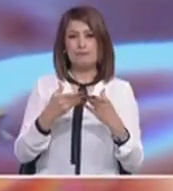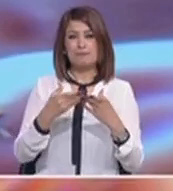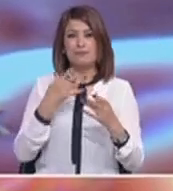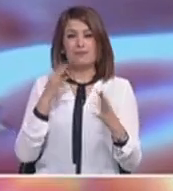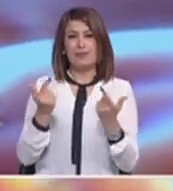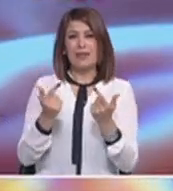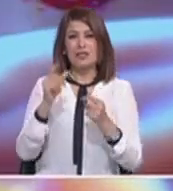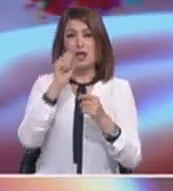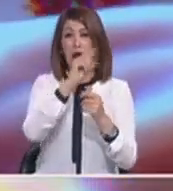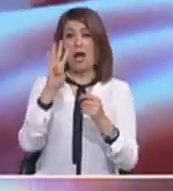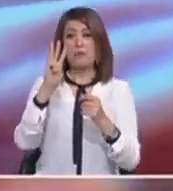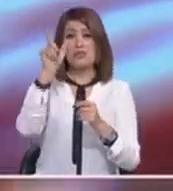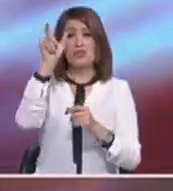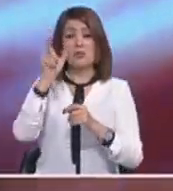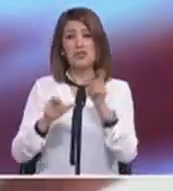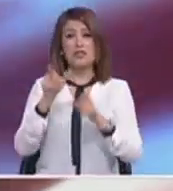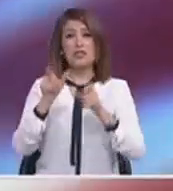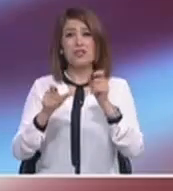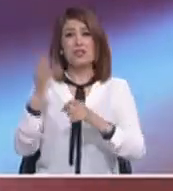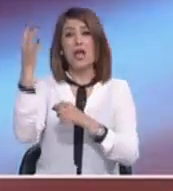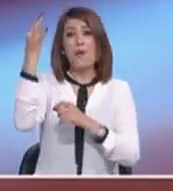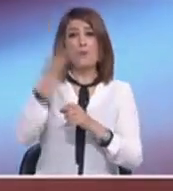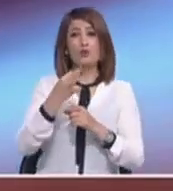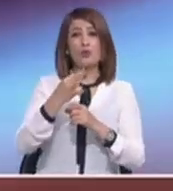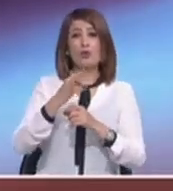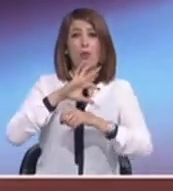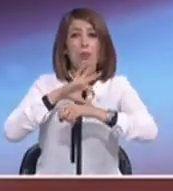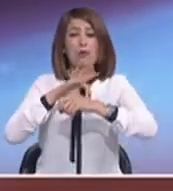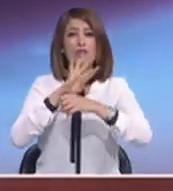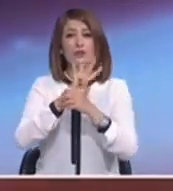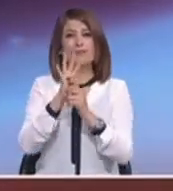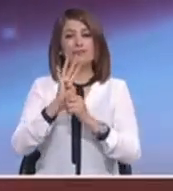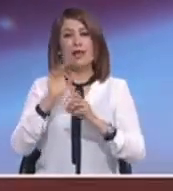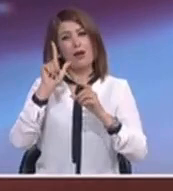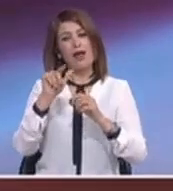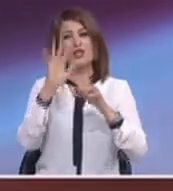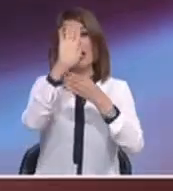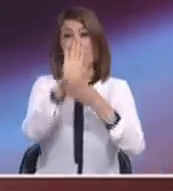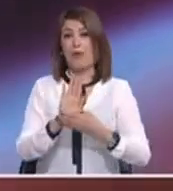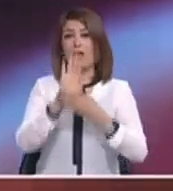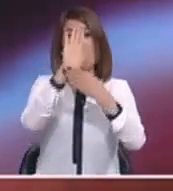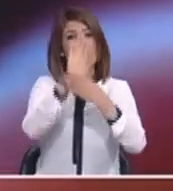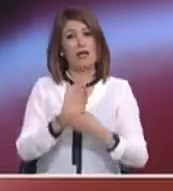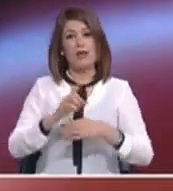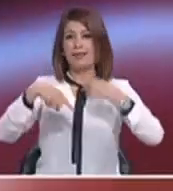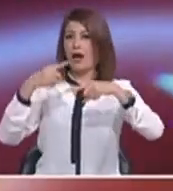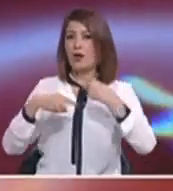خمسطاش في العبيدي لازم يكونوا هيك على الوقايه مهمين يسر